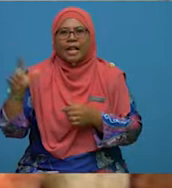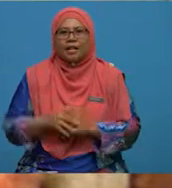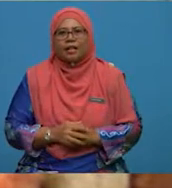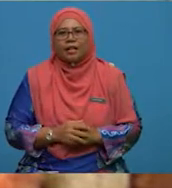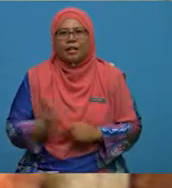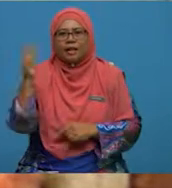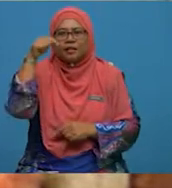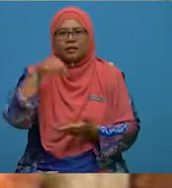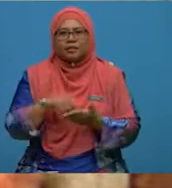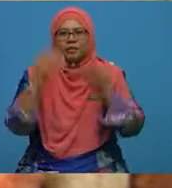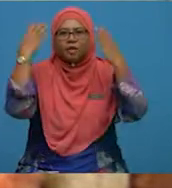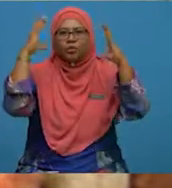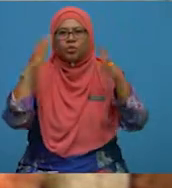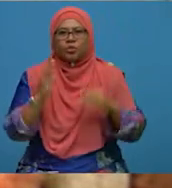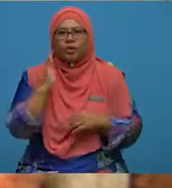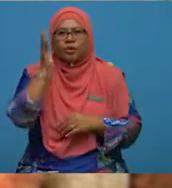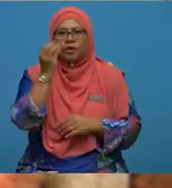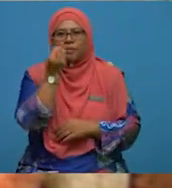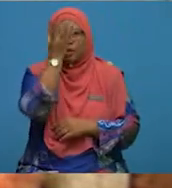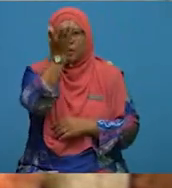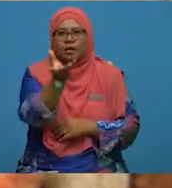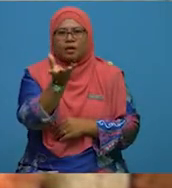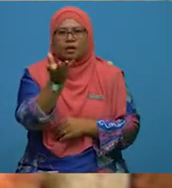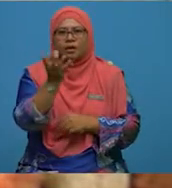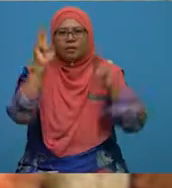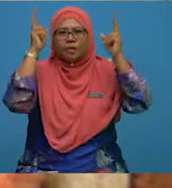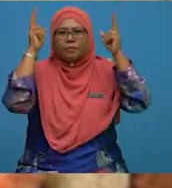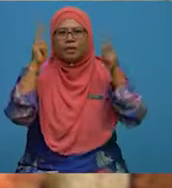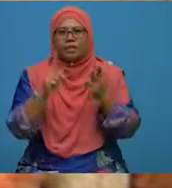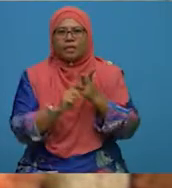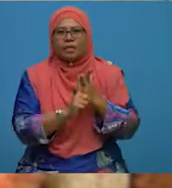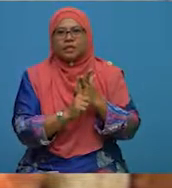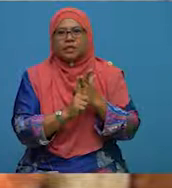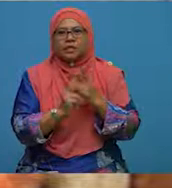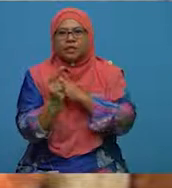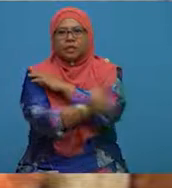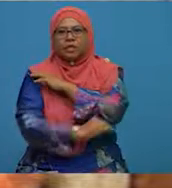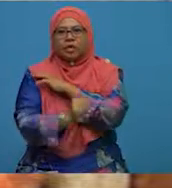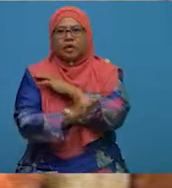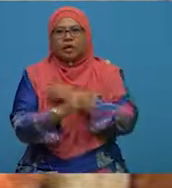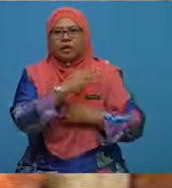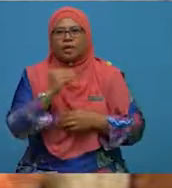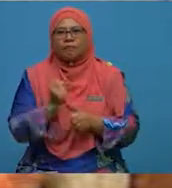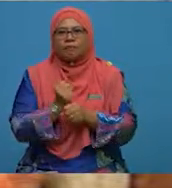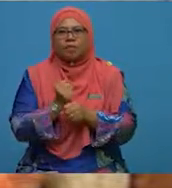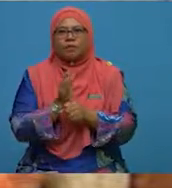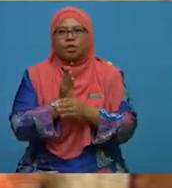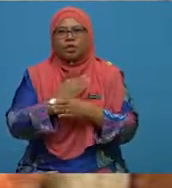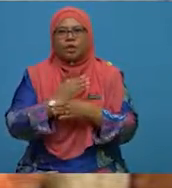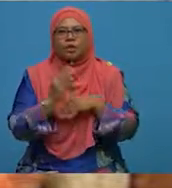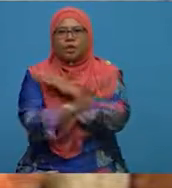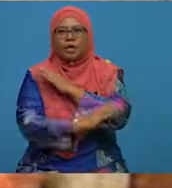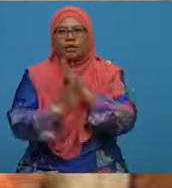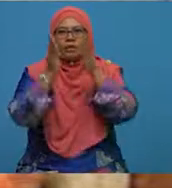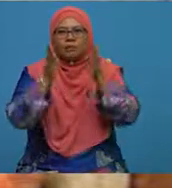Hari ini cikgu akan menerangkan tema 3, Nasionalisme dan Pembentukan Negara Bangsa